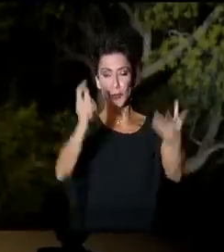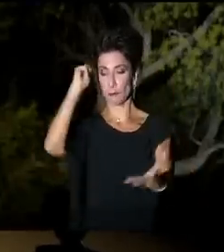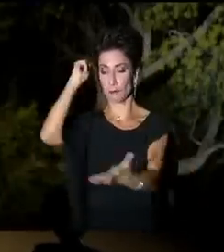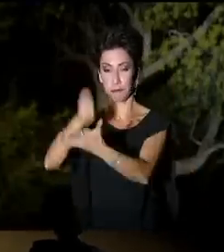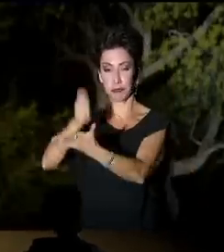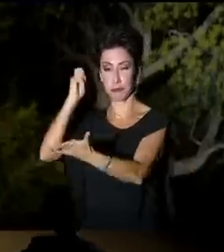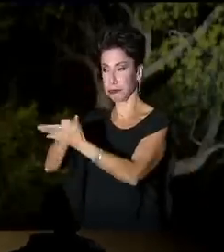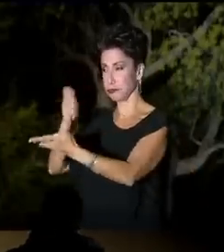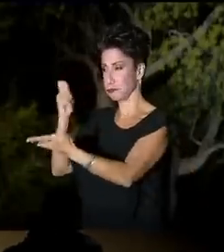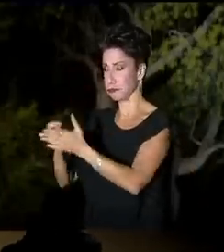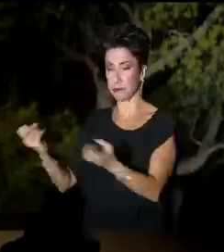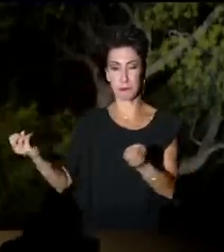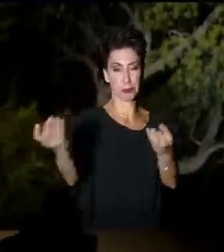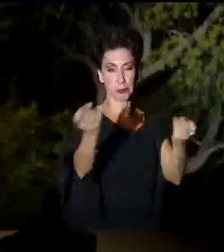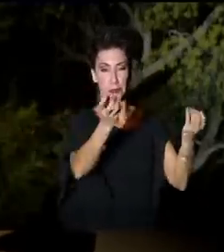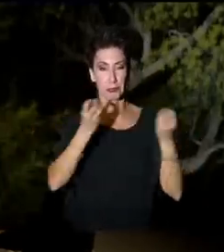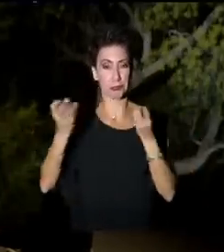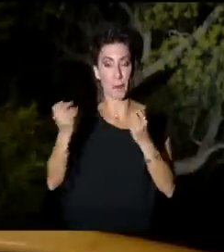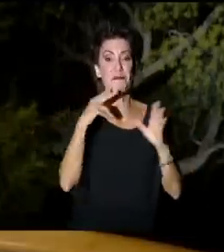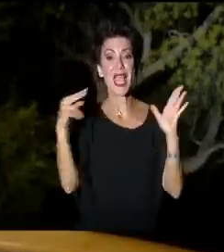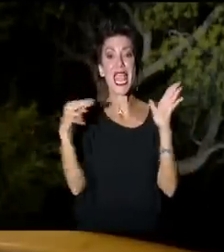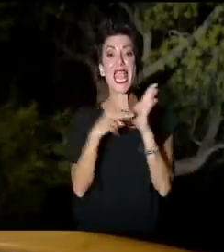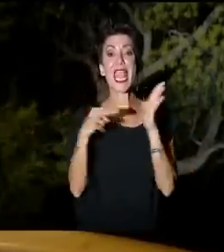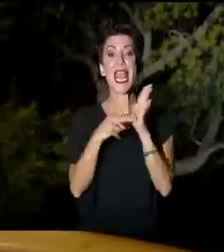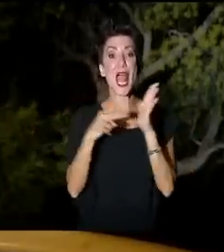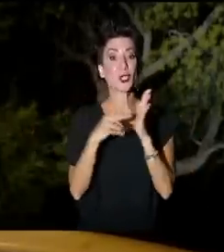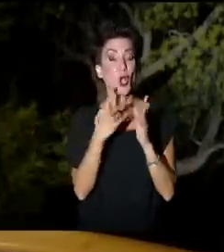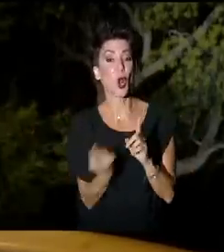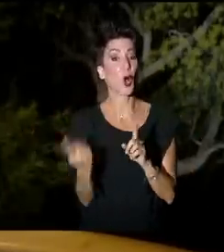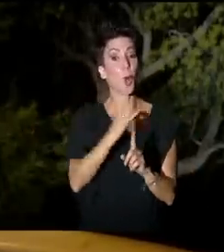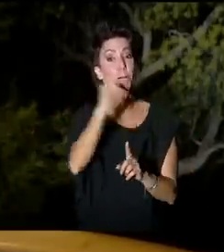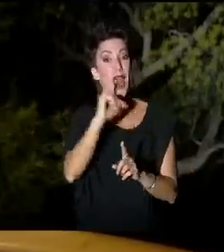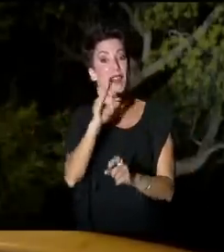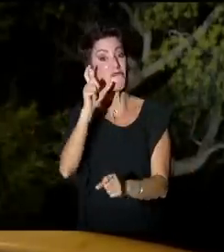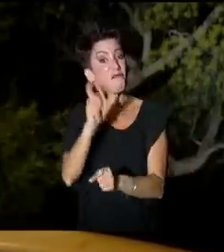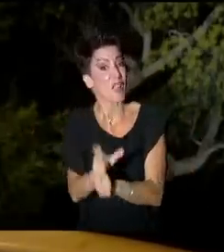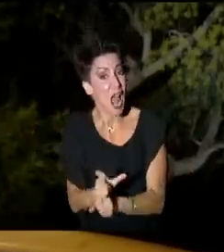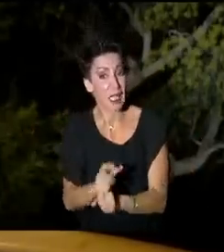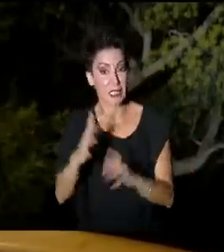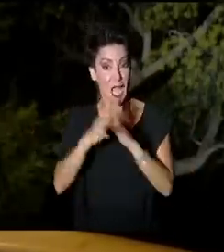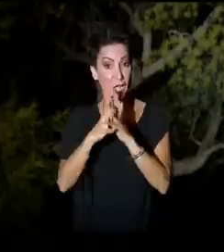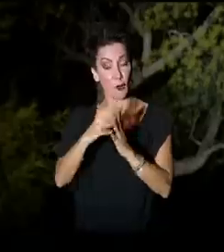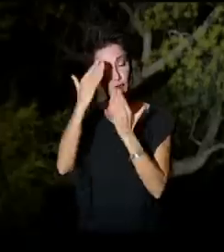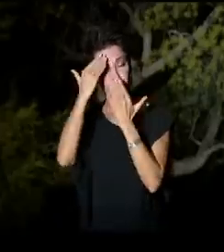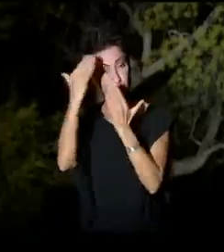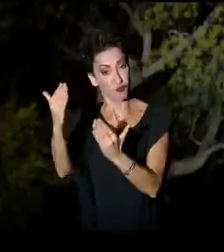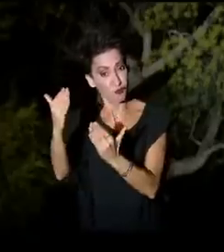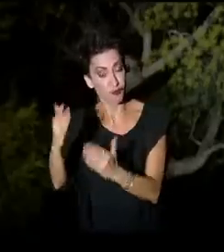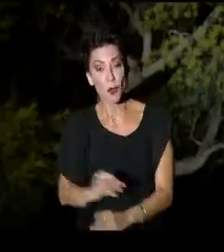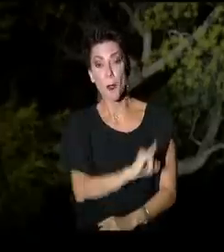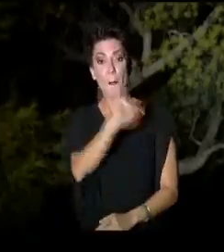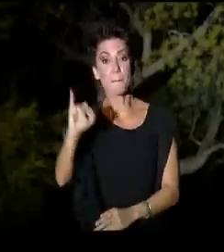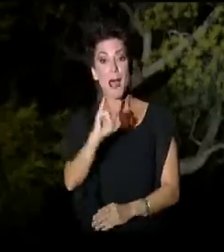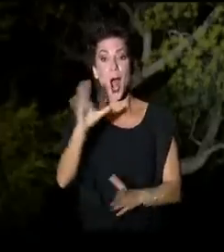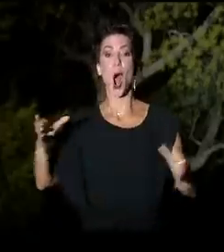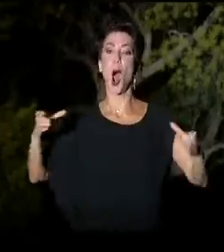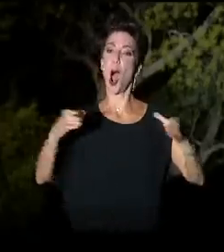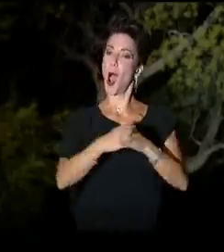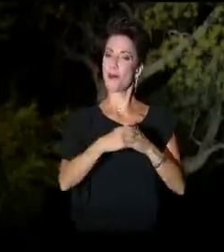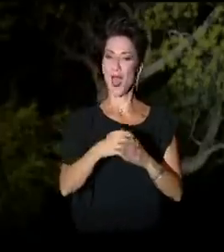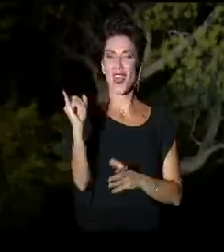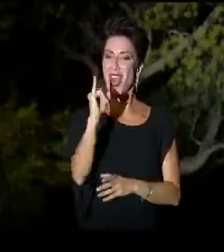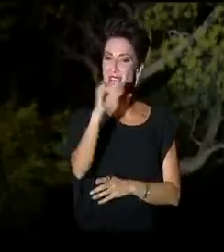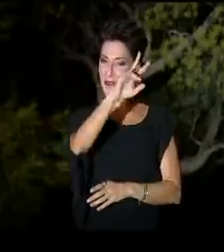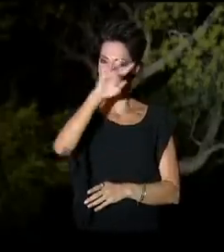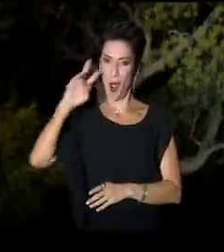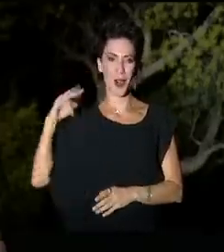φωτιστικών σωμάτων, στον ηλεκτρολόγο και τους φύλακες της Ακρόπολης, καθώς και στην ομάδα του Ιδρύματος Onassis με